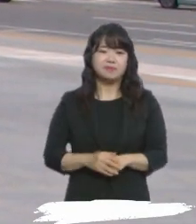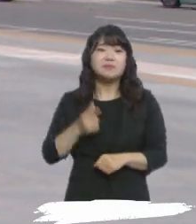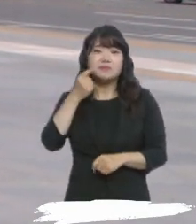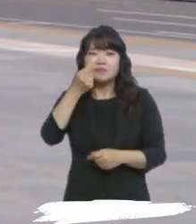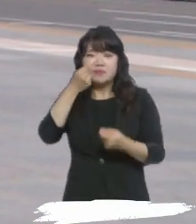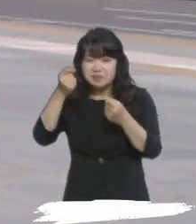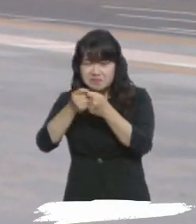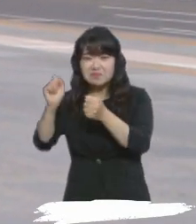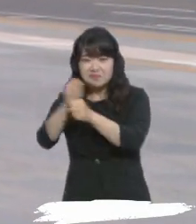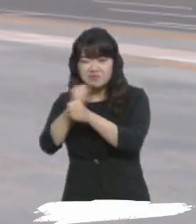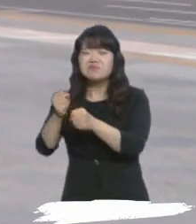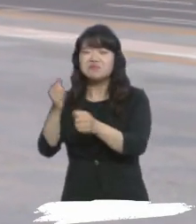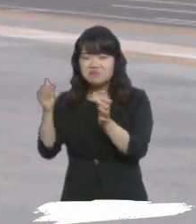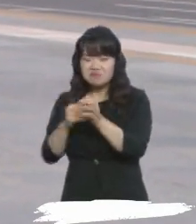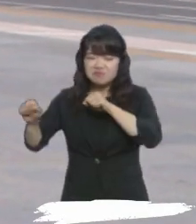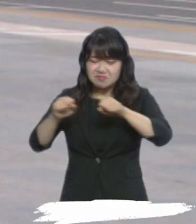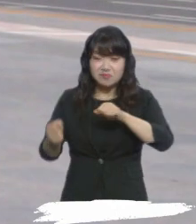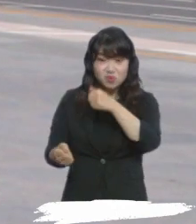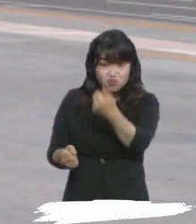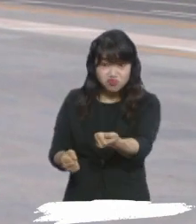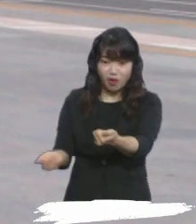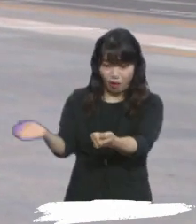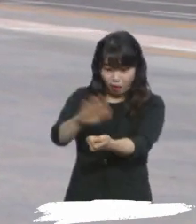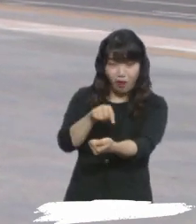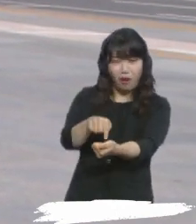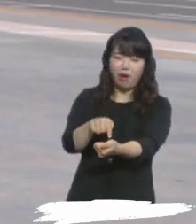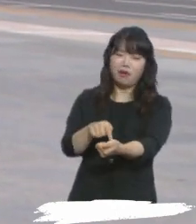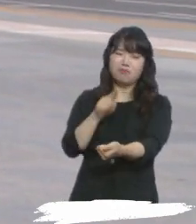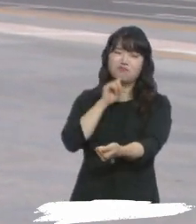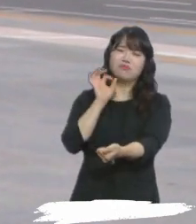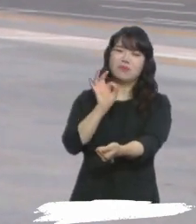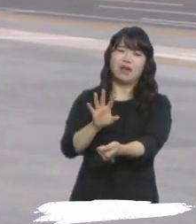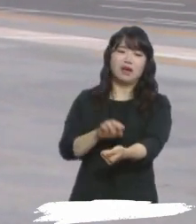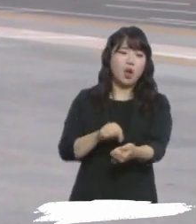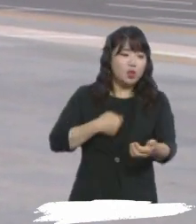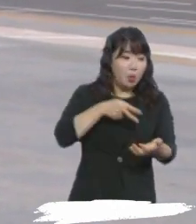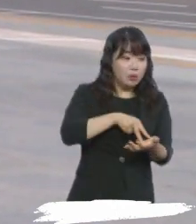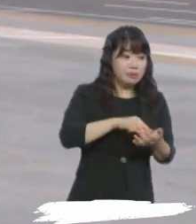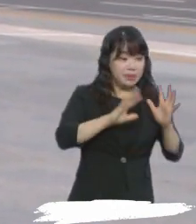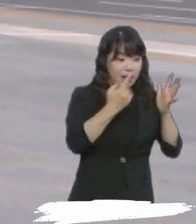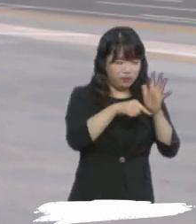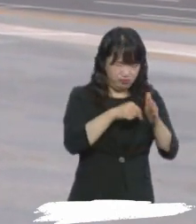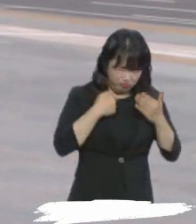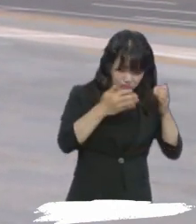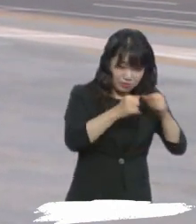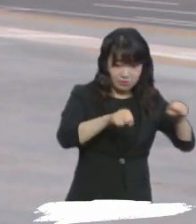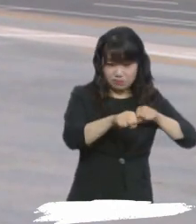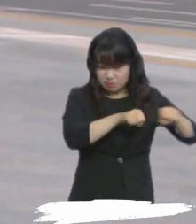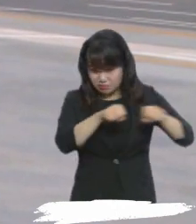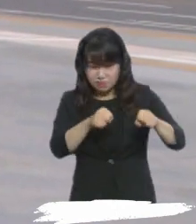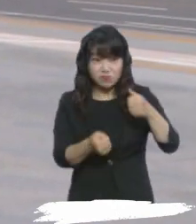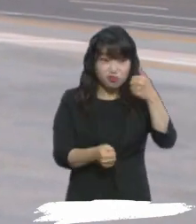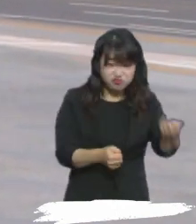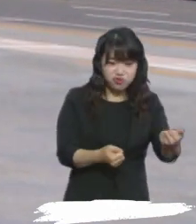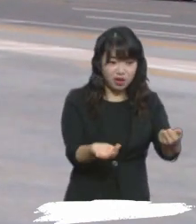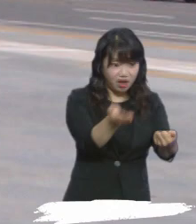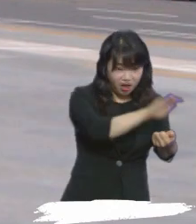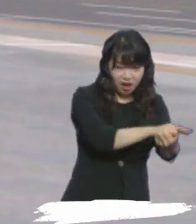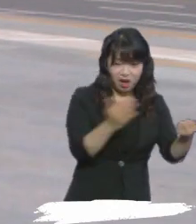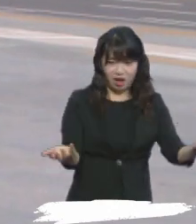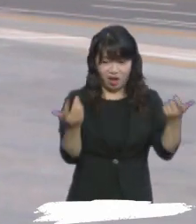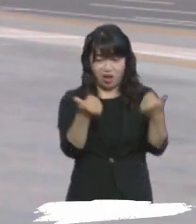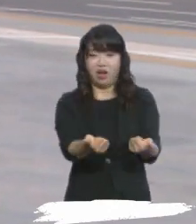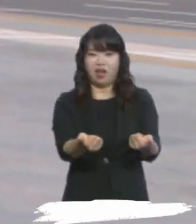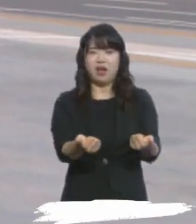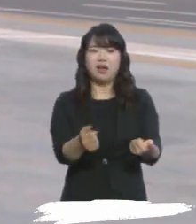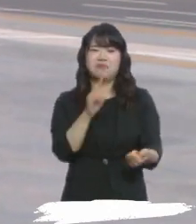친일파는 청산을 해야 했었는데 독립유공자랑 같이 독립유공자분들이랑 같이 안치되어 있는